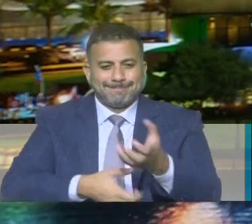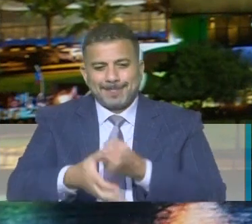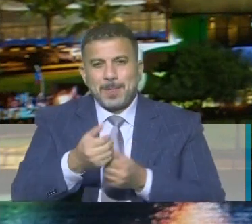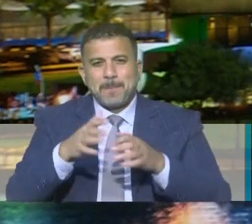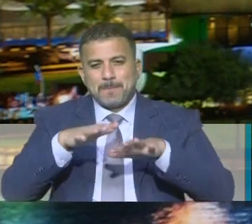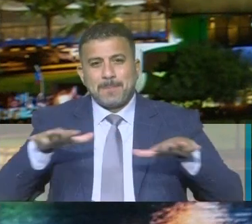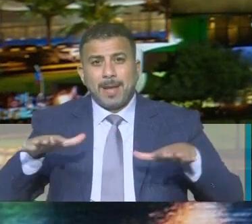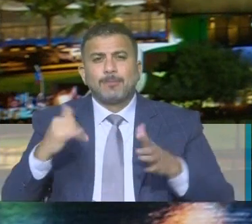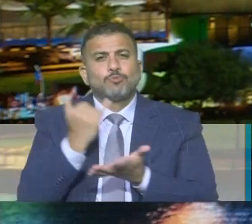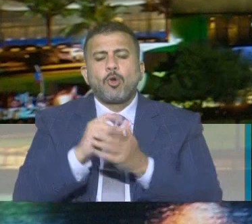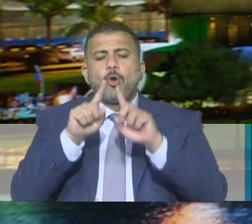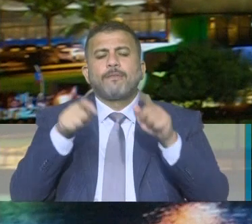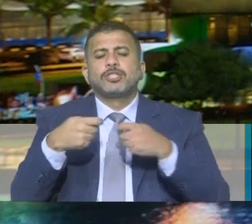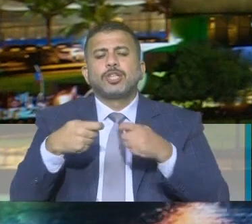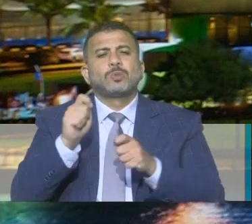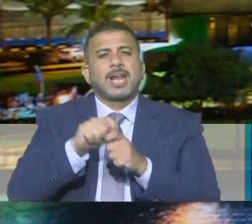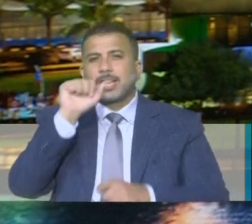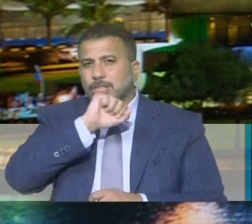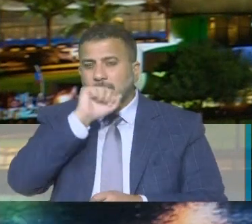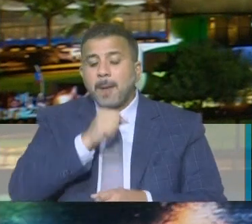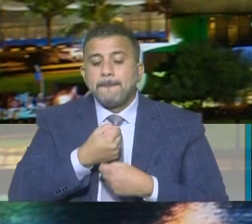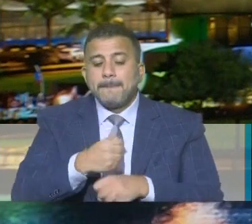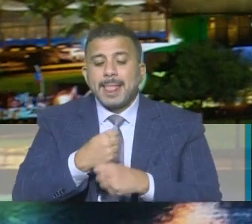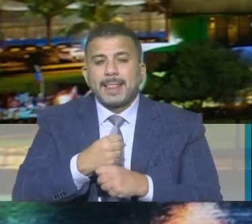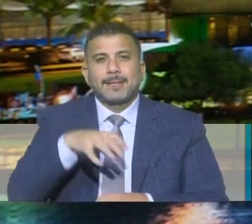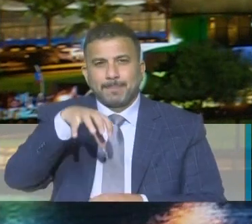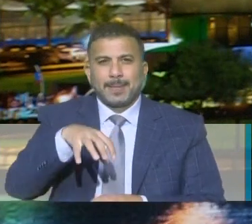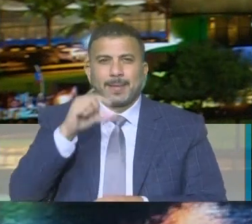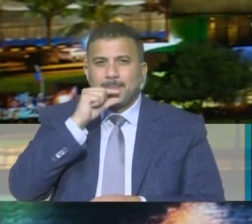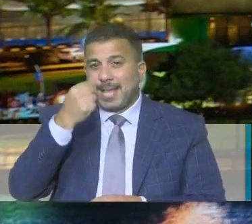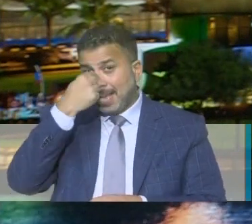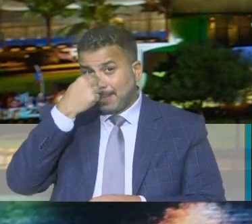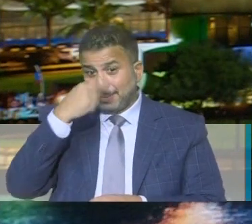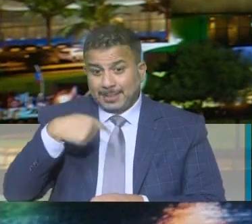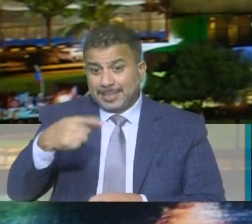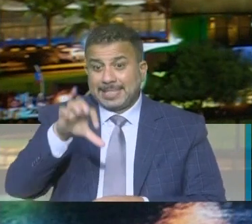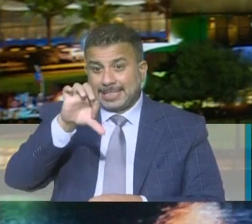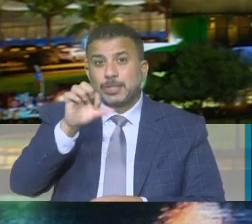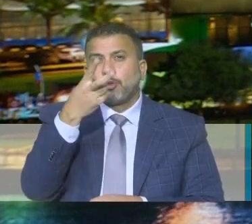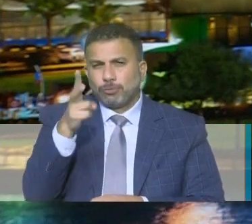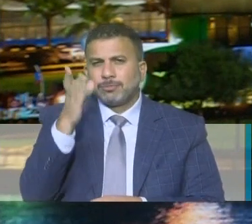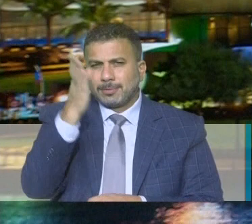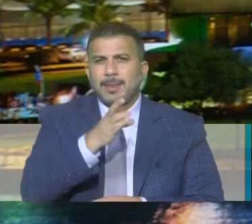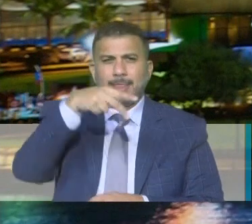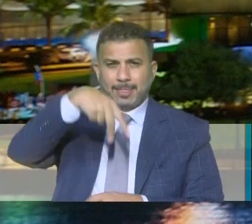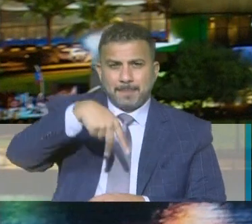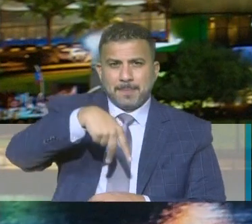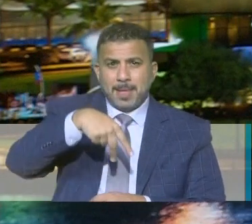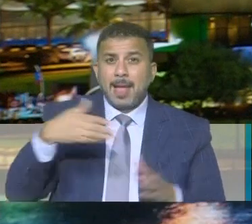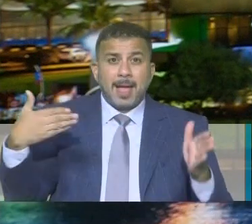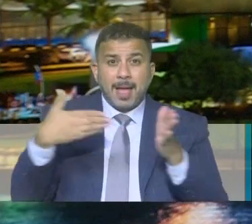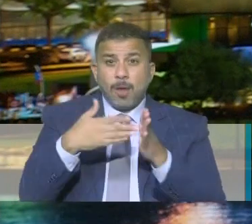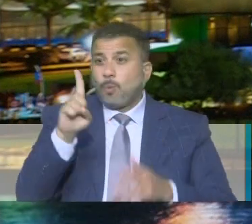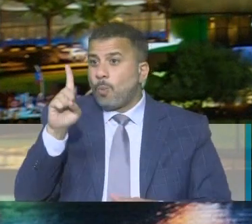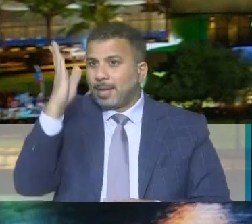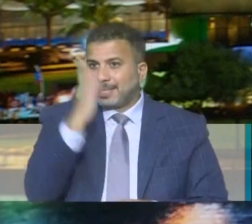تنظمه غرفه تجاره وصناعه الشرقه وبلديه المدينه يوم الخميس ال9 والش من اغسطس الجاري ويستمر حتى